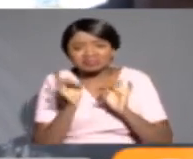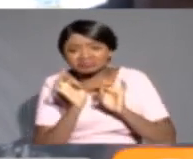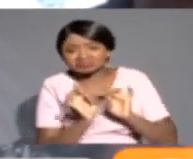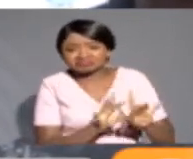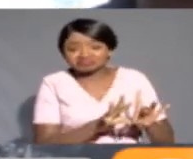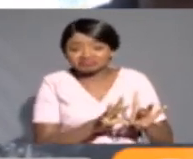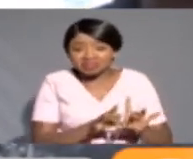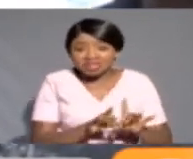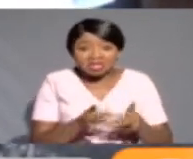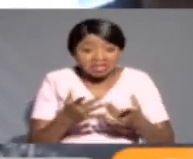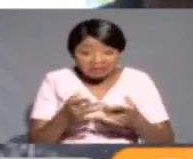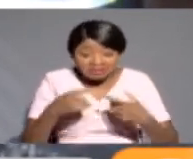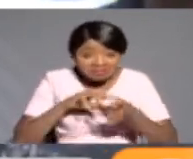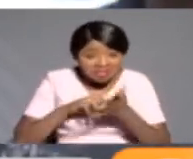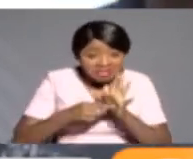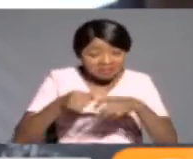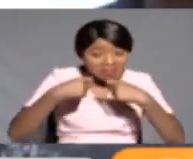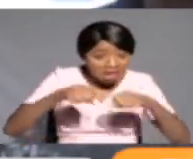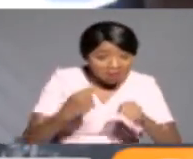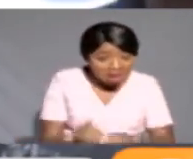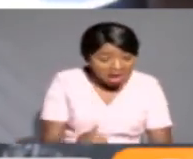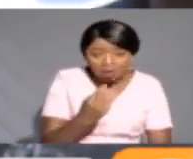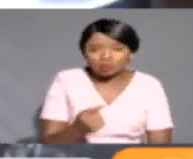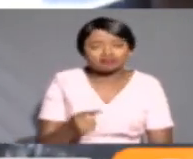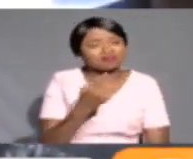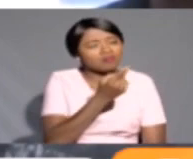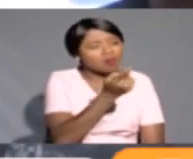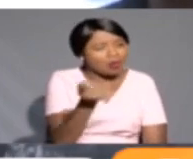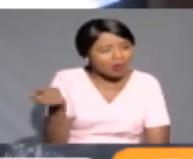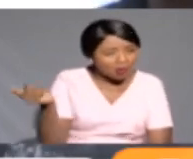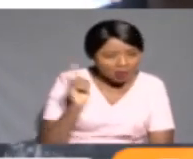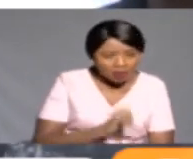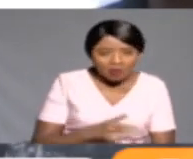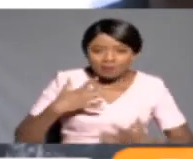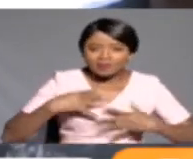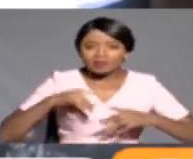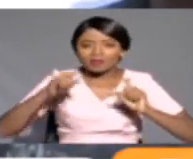wale wako shule, sisi zote tuketi pamoja ndio turudishe